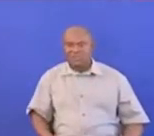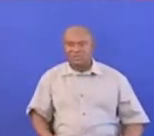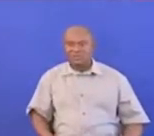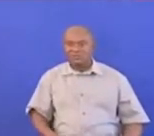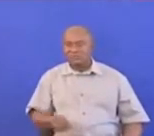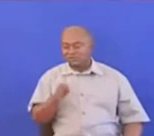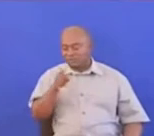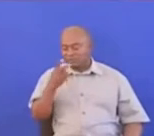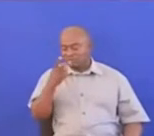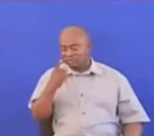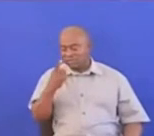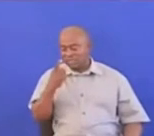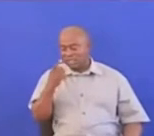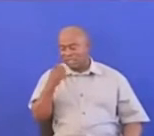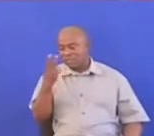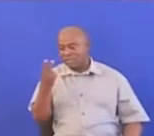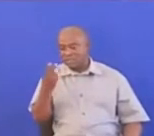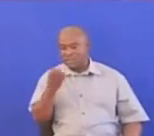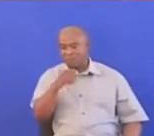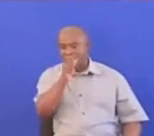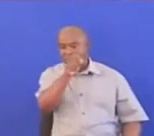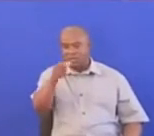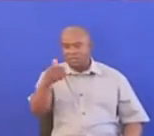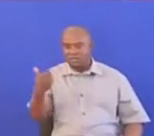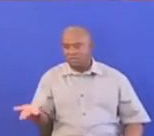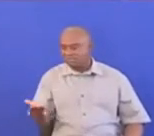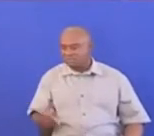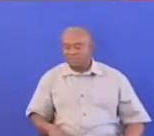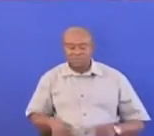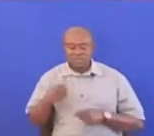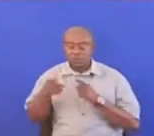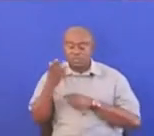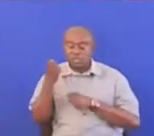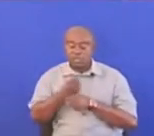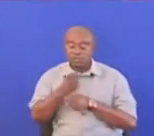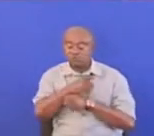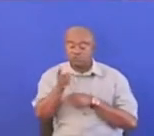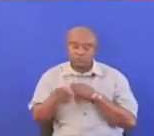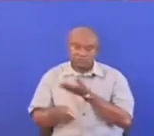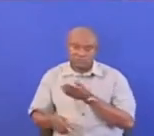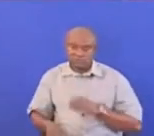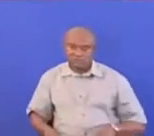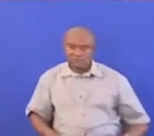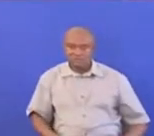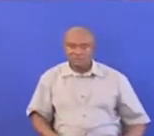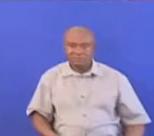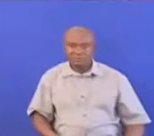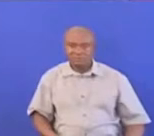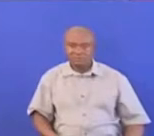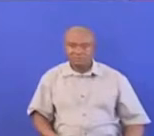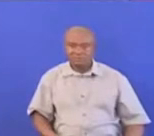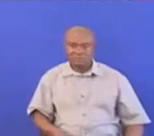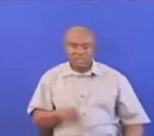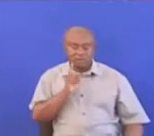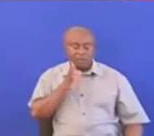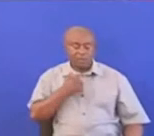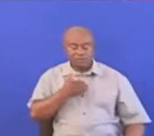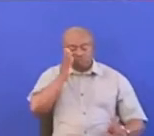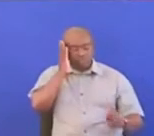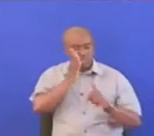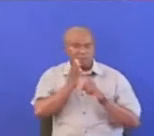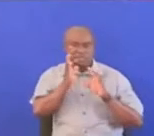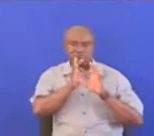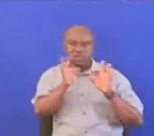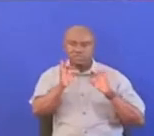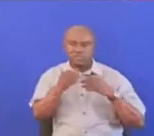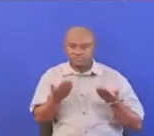74,432.12 na kuwapa wananchi ili waweze kuendelea na shughuli za uzalishaji. Mama yetu ana nia njema, ana nia